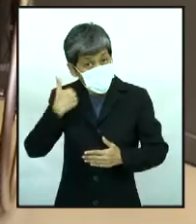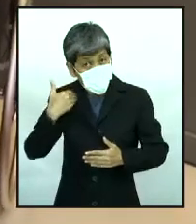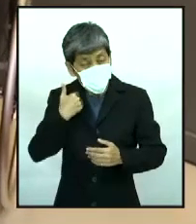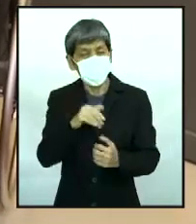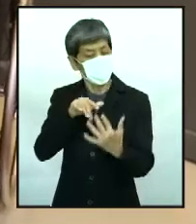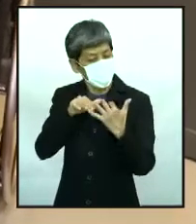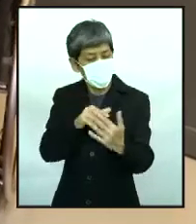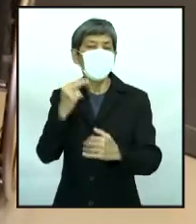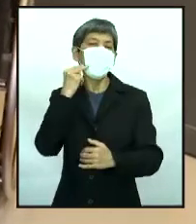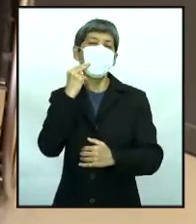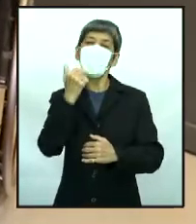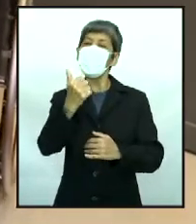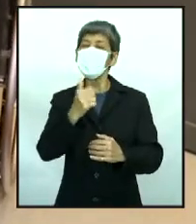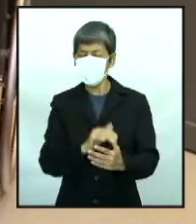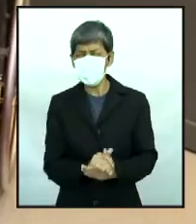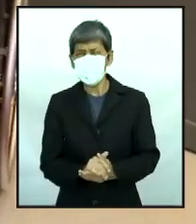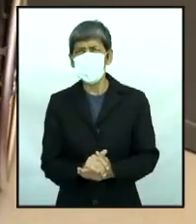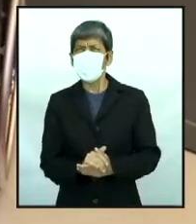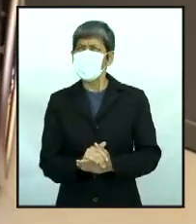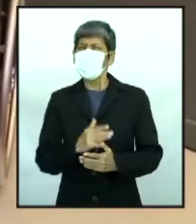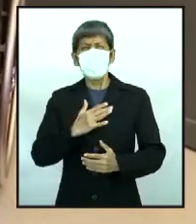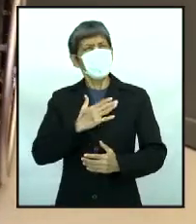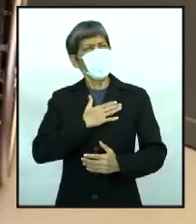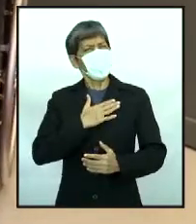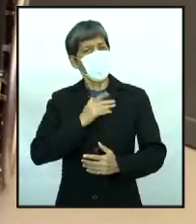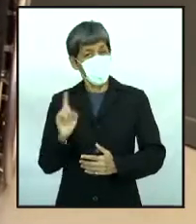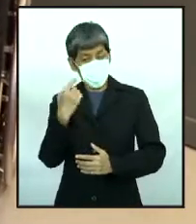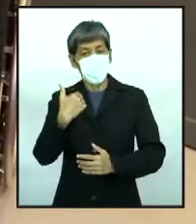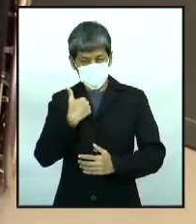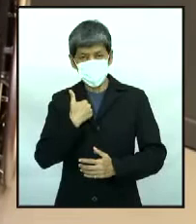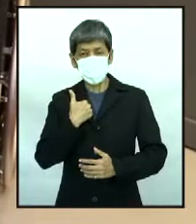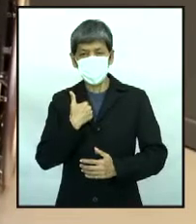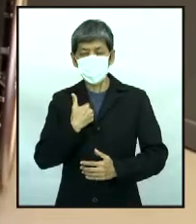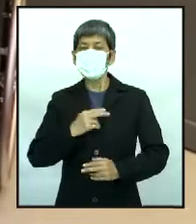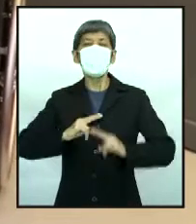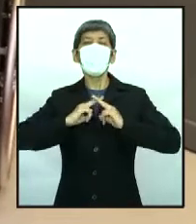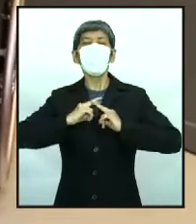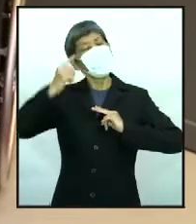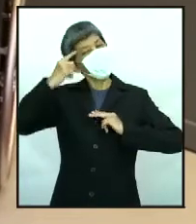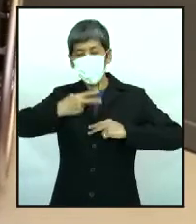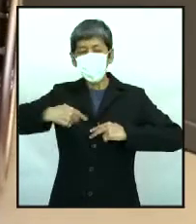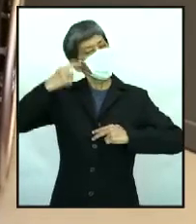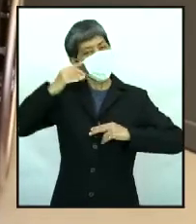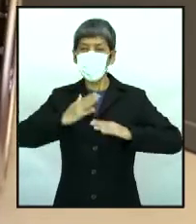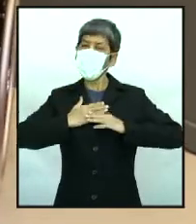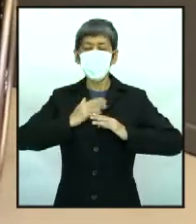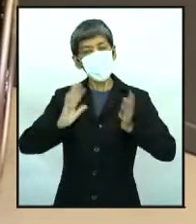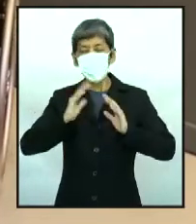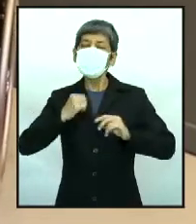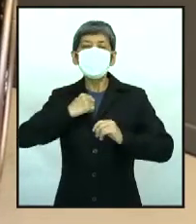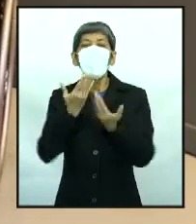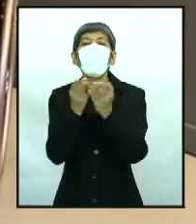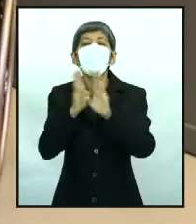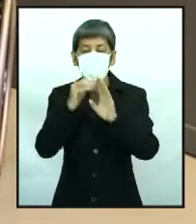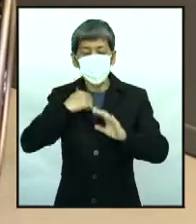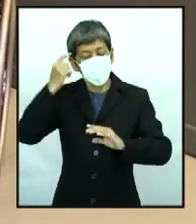การสื่อสารกับพี่เสียง ตอนความที่ตั้งแต่แรกเนี่ยเรามีภาษาของเราเองก่อนที่เราจะเรียนภาษามือเราจะมีภาษาของเราเองที่เราเข้าใจ